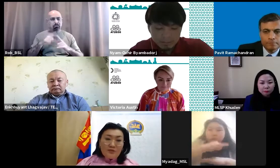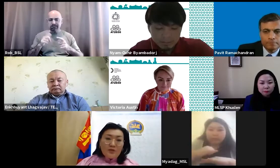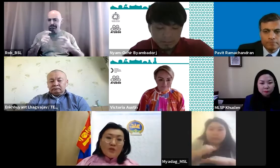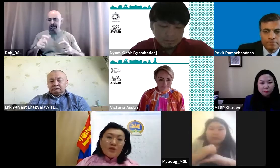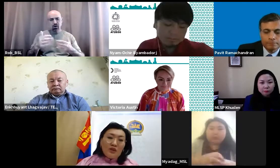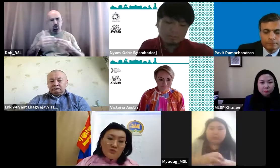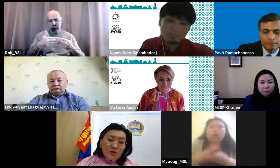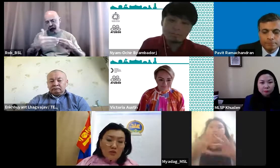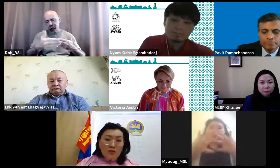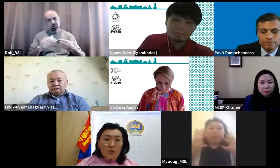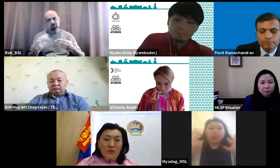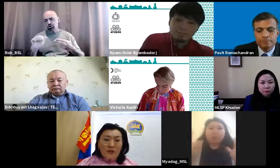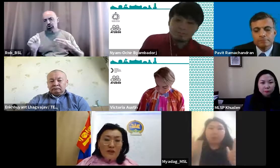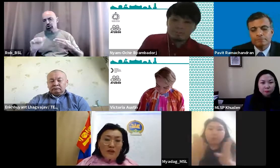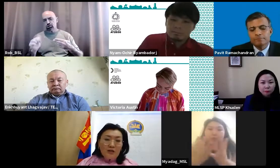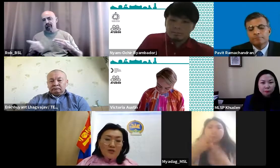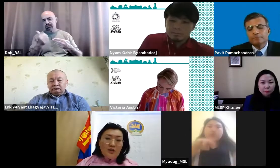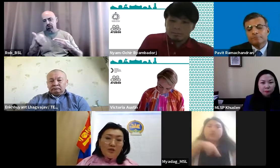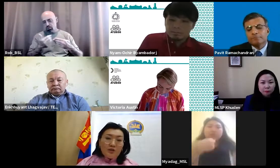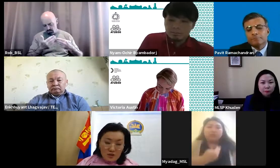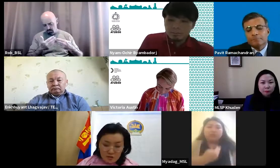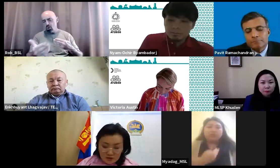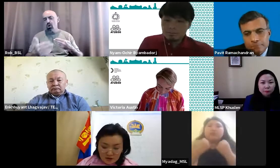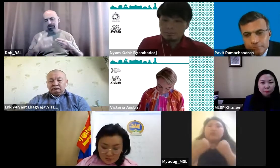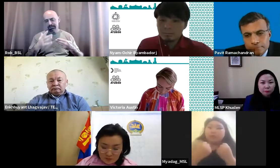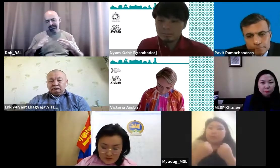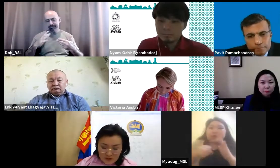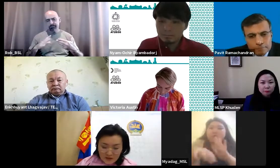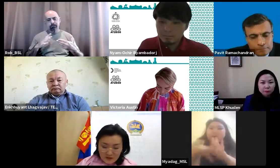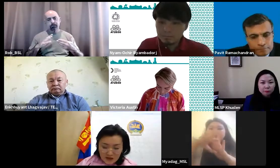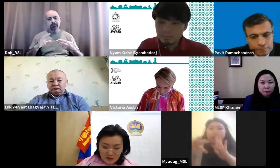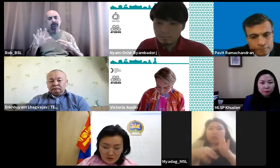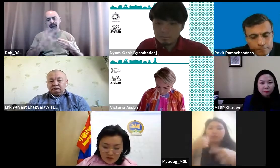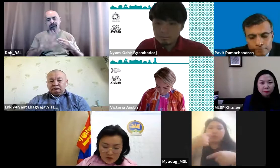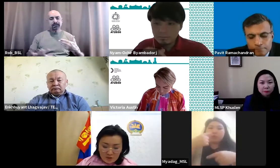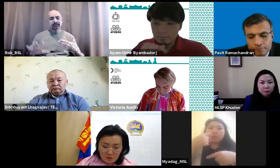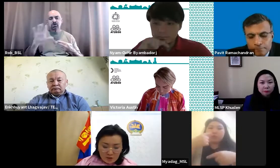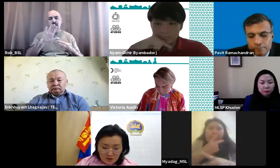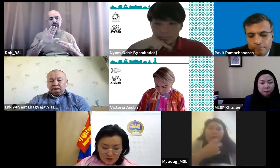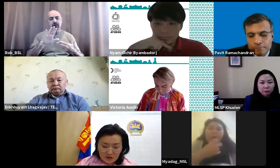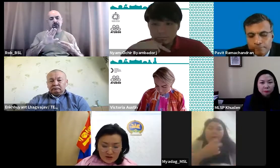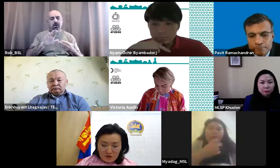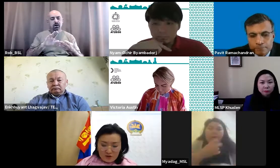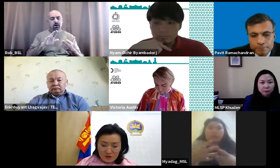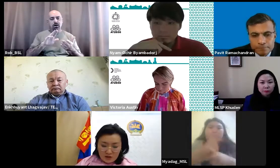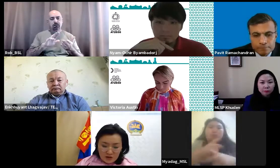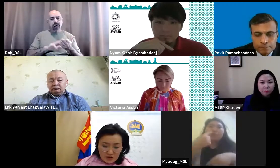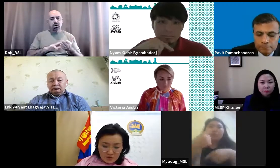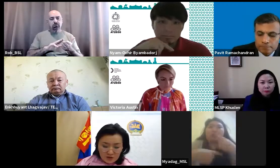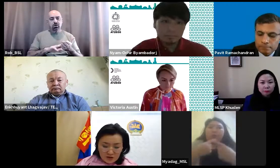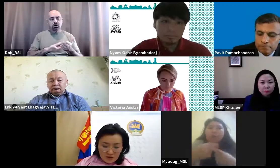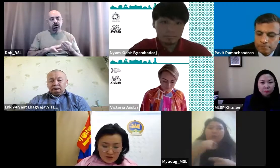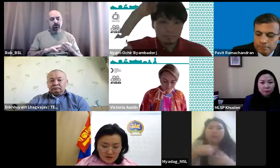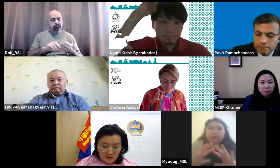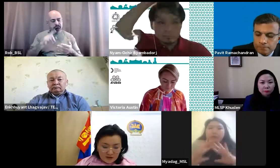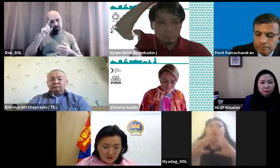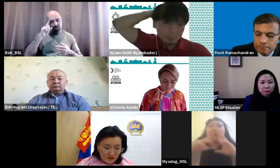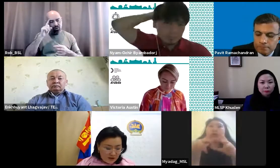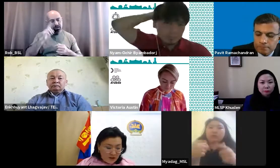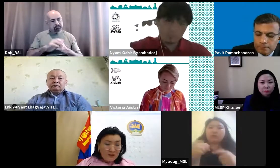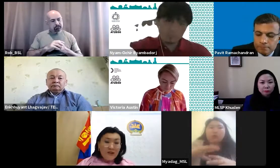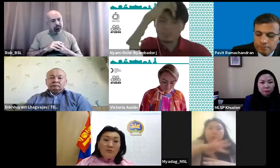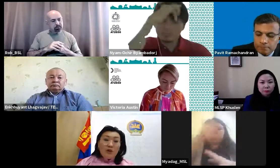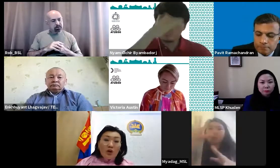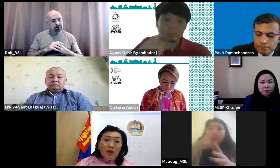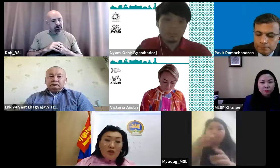хичээж хүртээмжийн тухай хуулийг гаргах, хүртээмжийн тухай хуулийг одоо бас сайжруулах, бүх нийтээрээ одоо хөгжлийн бэрхшээлтэй